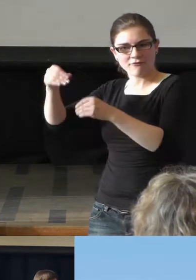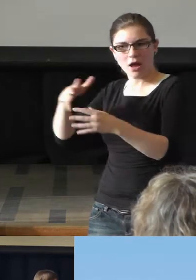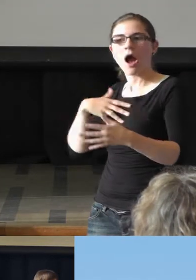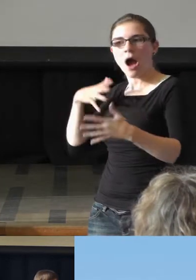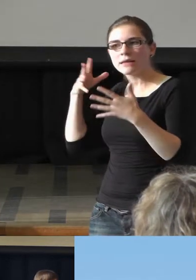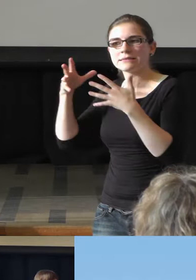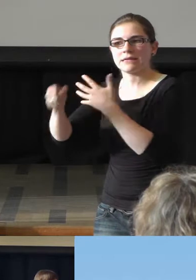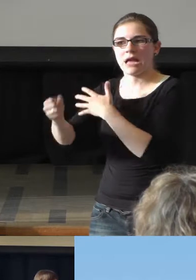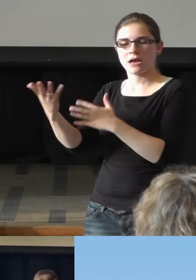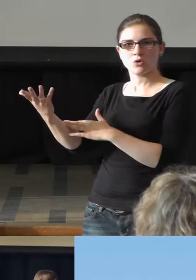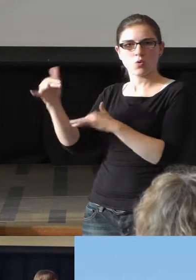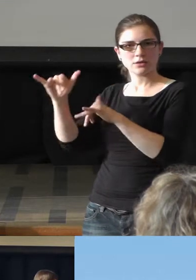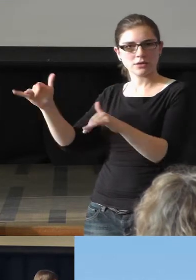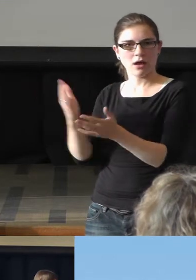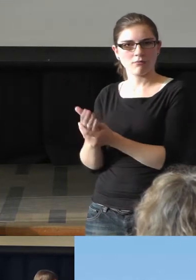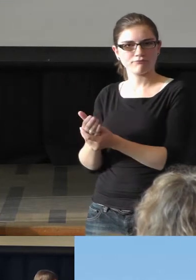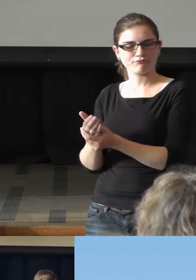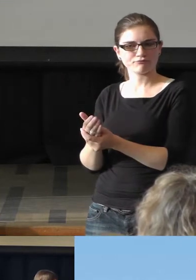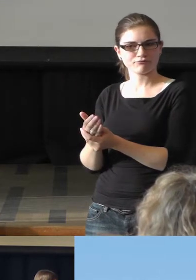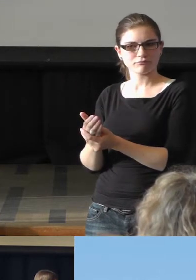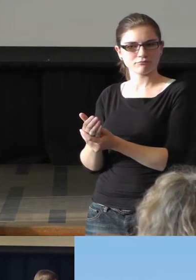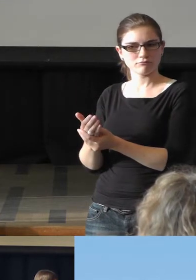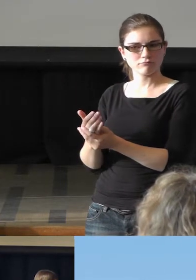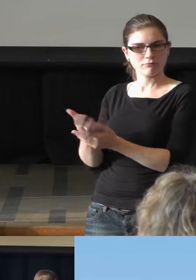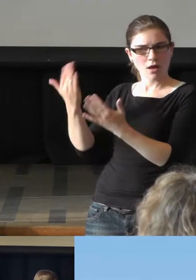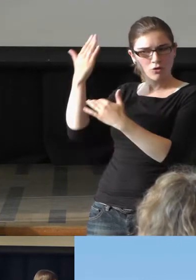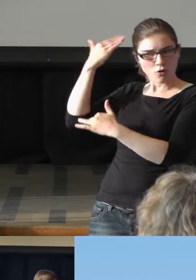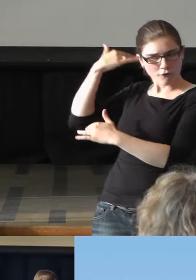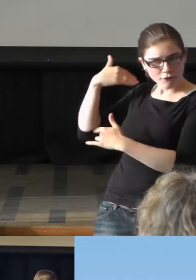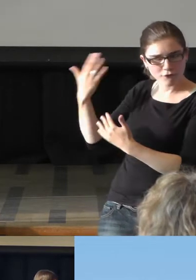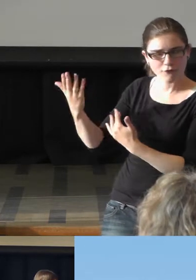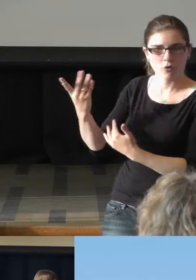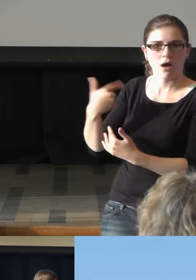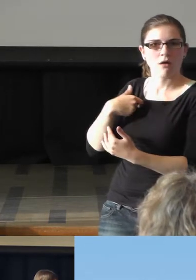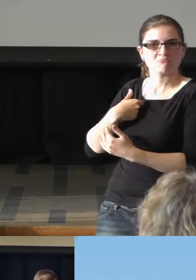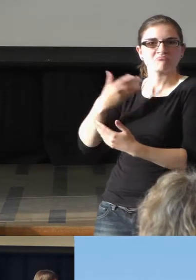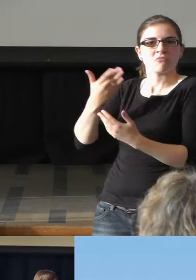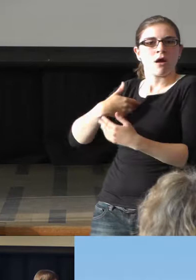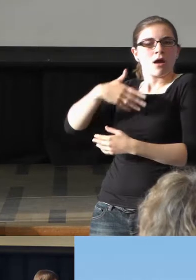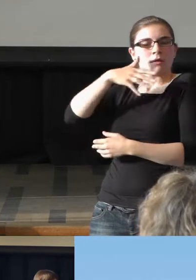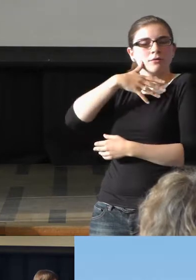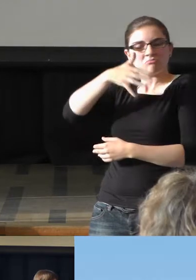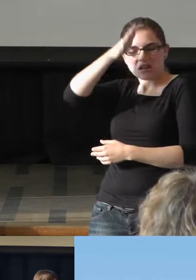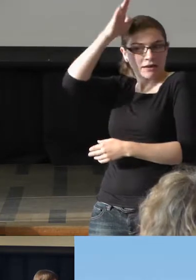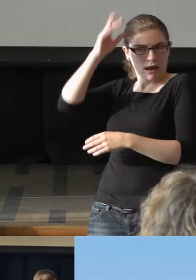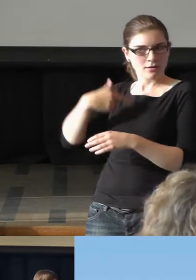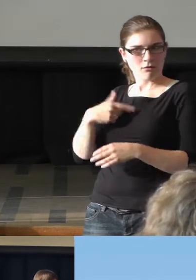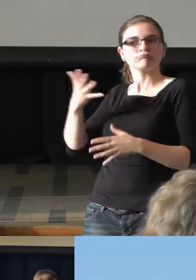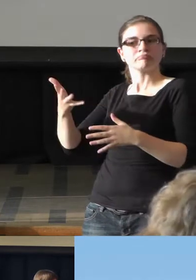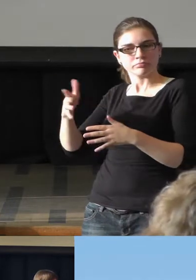dass der Name englisch umschrieben wird, heißt ja wohl, dass er nicht von den alten Lateinern schon diagnostiziert wurde.